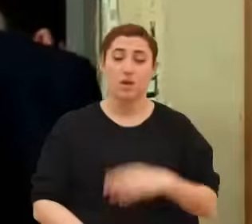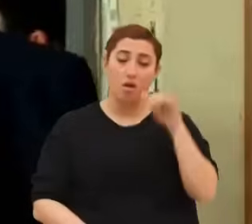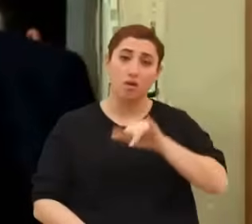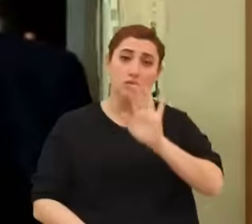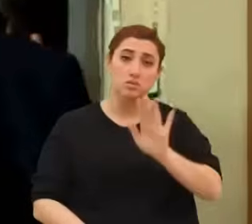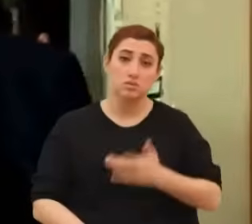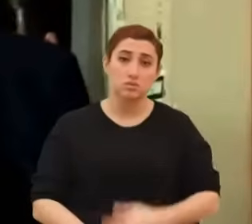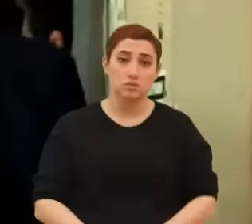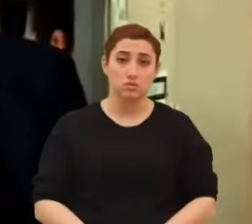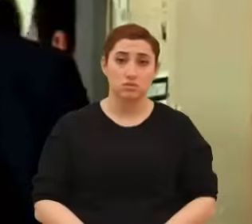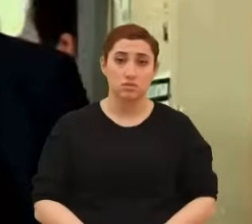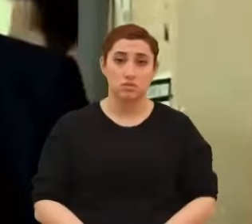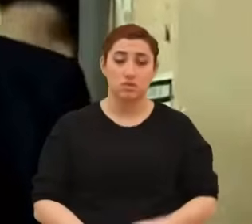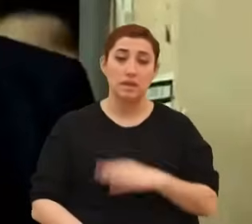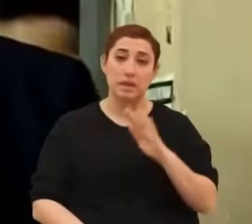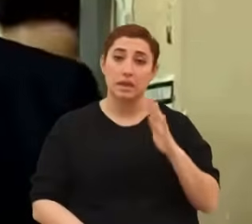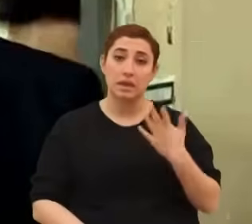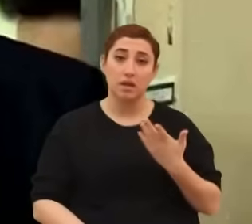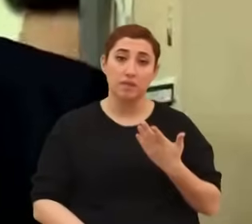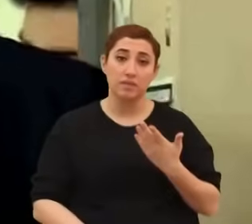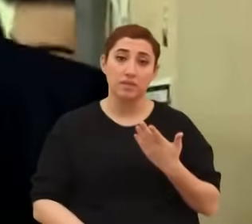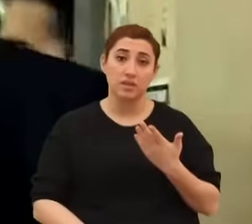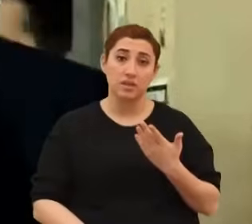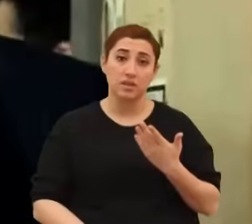Haklısın ya. Yani...